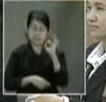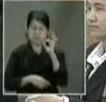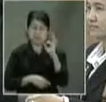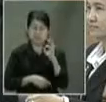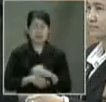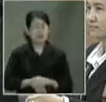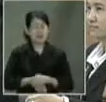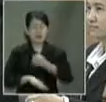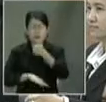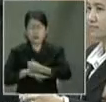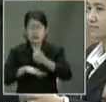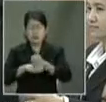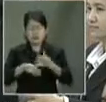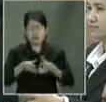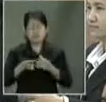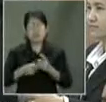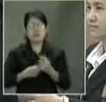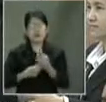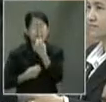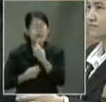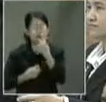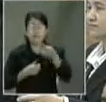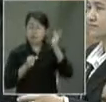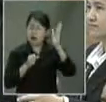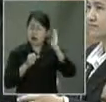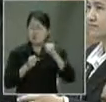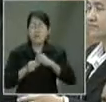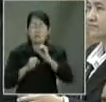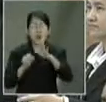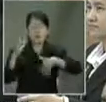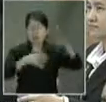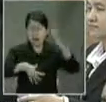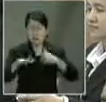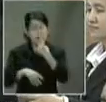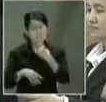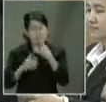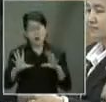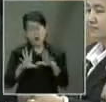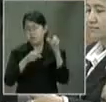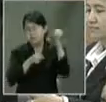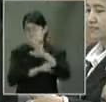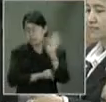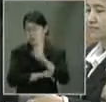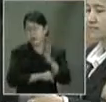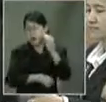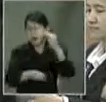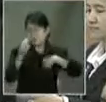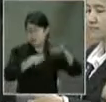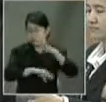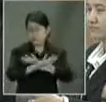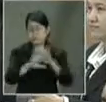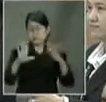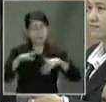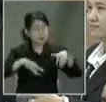ได้สั่งยกเลิกการชุมนุมโชคดีครับเพราะมิฉะนั้นแล้วพวกผม30กว่า